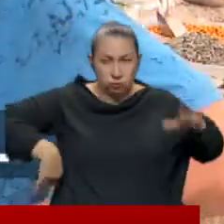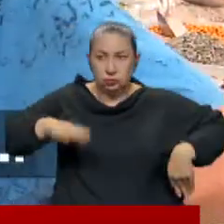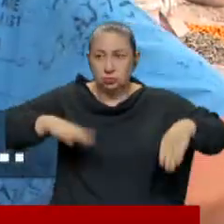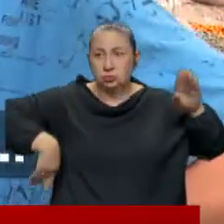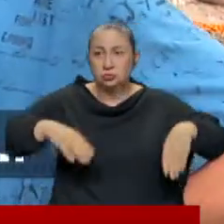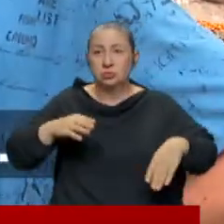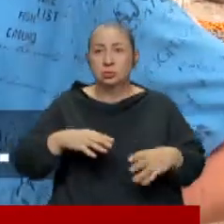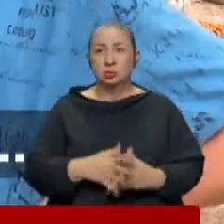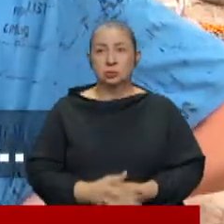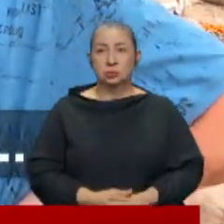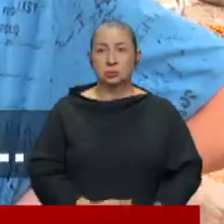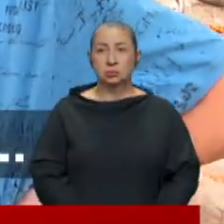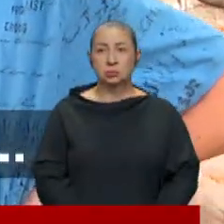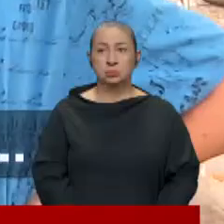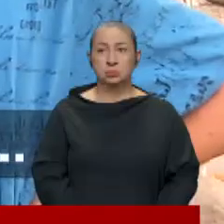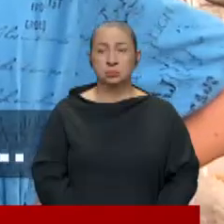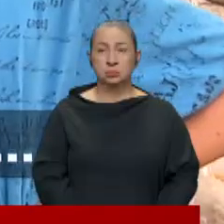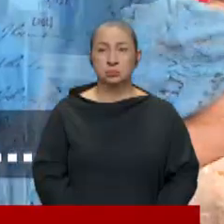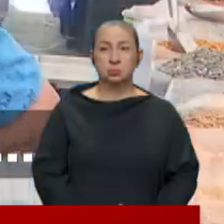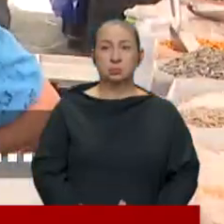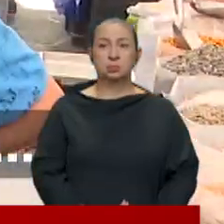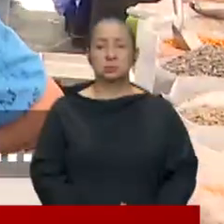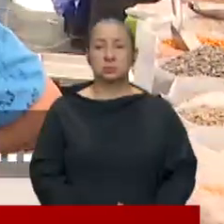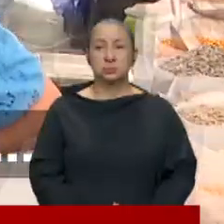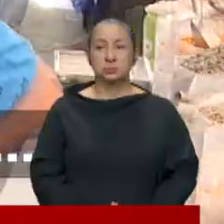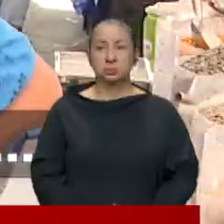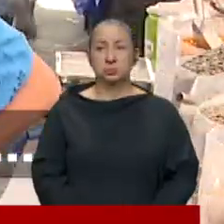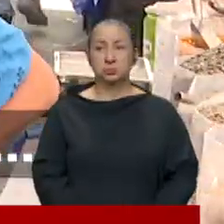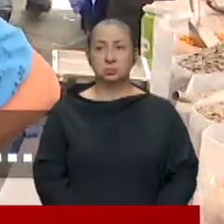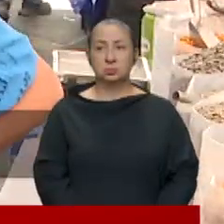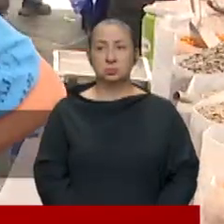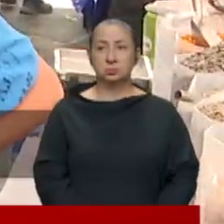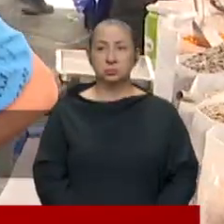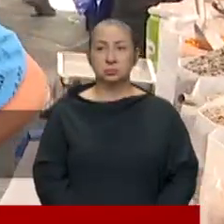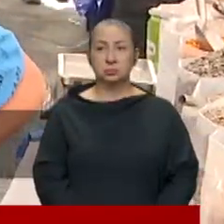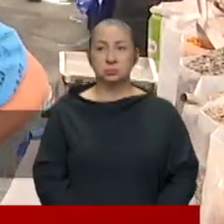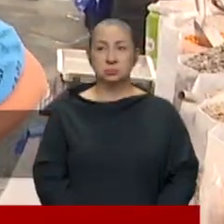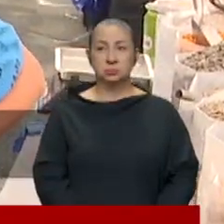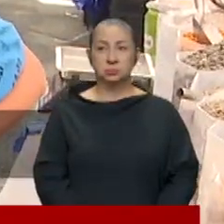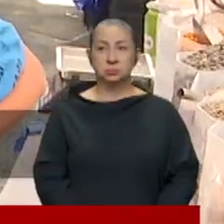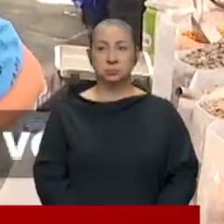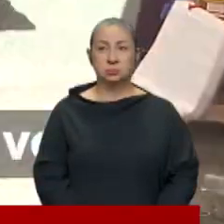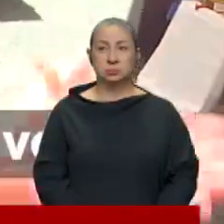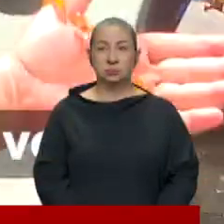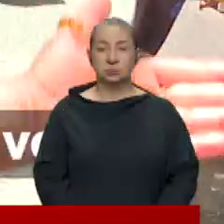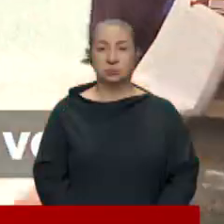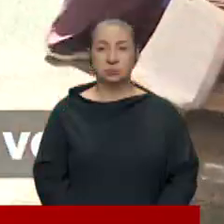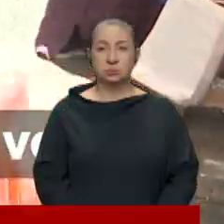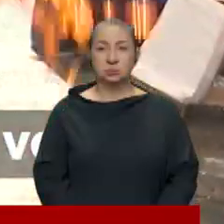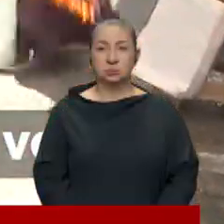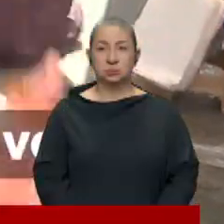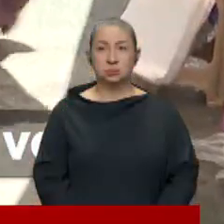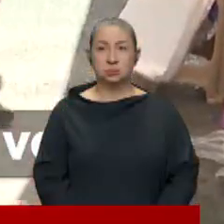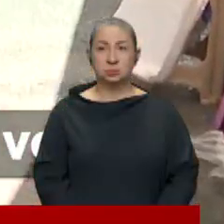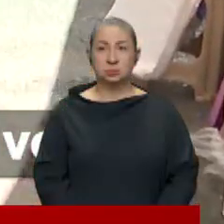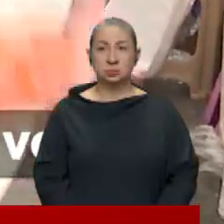5 kilo beyler ne olacak 1 kilo? 1 kilo 4 tane. 4 tane 1 kilo. 3 kilo arasında 40 lira. Bu tek patates değil ki. Bundan yağı var, suyu var. Tipi var. Bunun üretimi var,